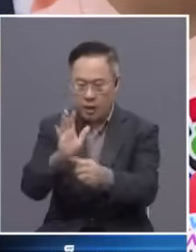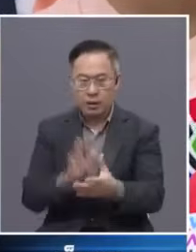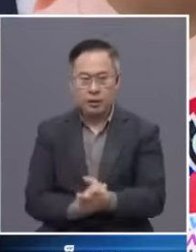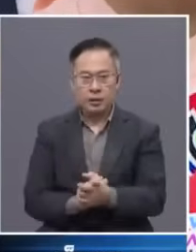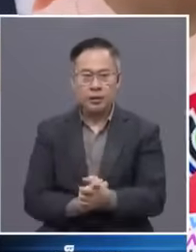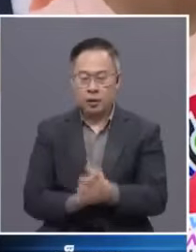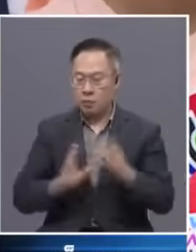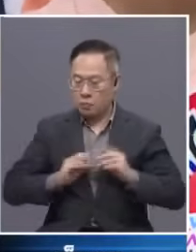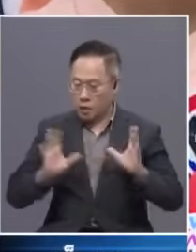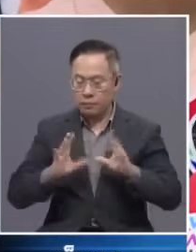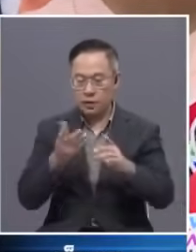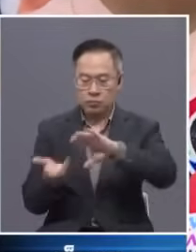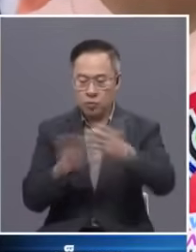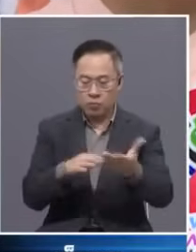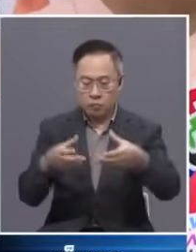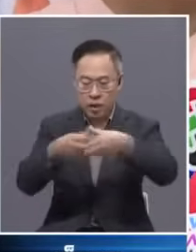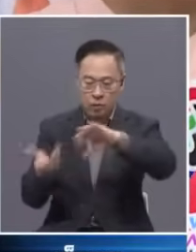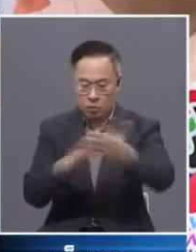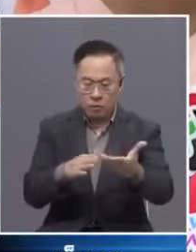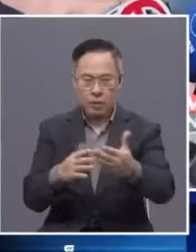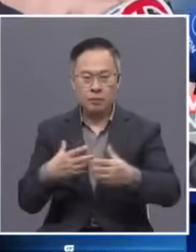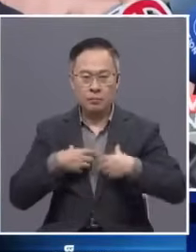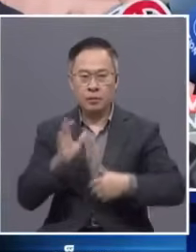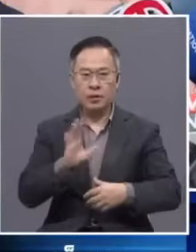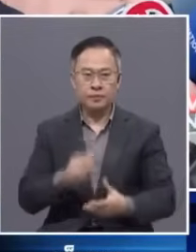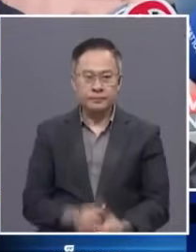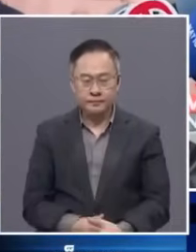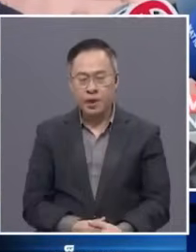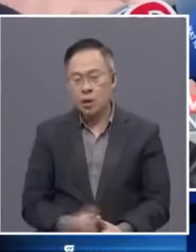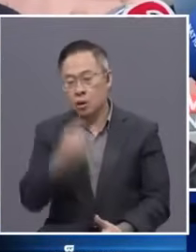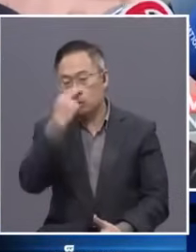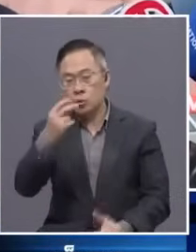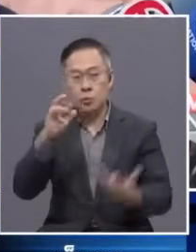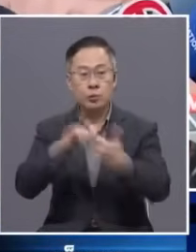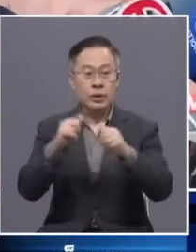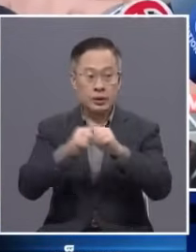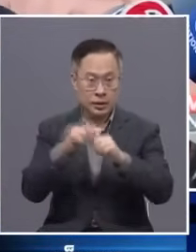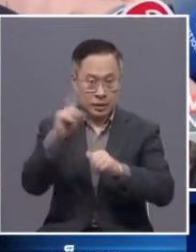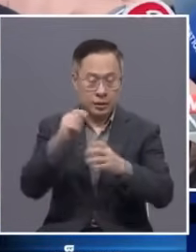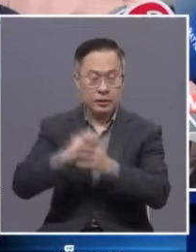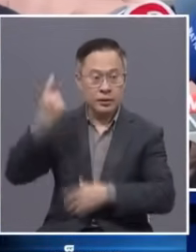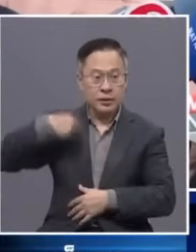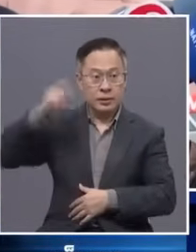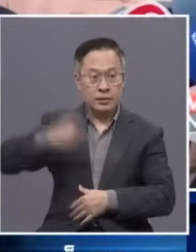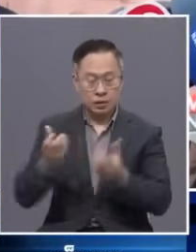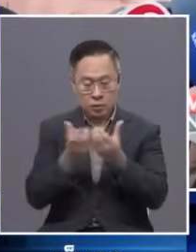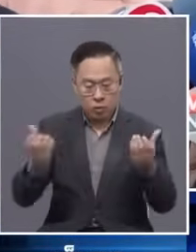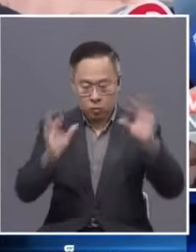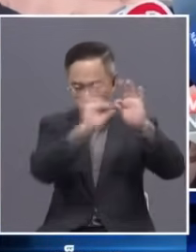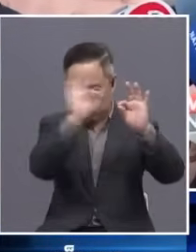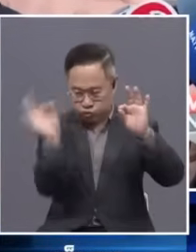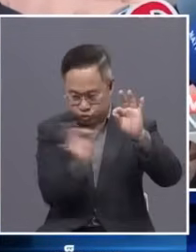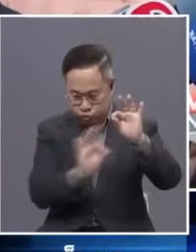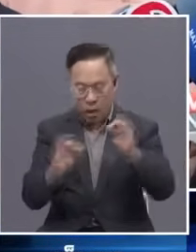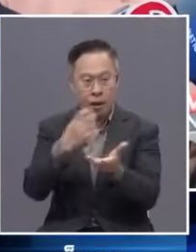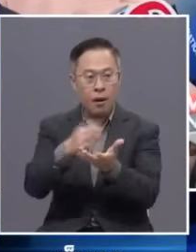ทีนี้มาวิเคราะห์เรื่องนี้กันหน่อยนะครับเพราะว่าทั้งในส่วนของคำวินิจฉัยที่ออกมาแล้วทิศทางการเดินเกมหลังจากนี้ของทางก้าวไกลเนี่ยจะไปในทางไหน